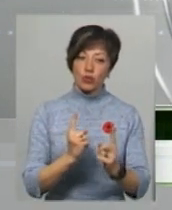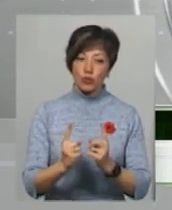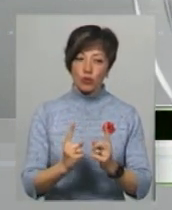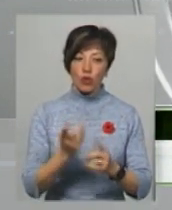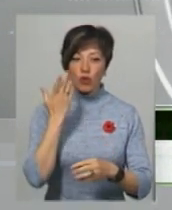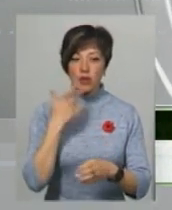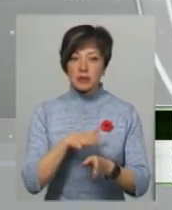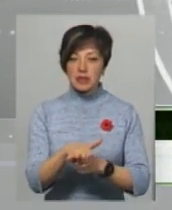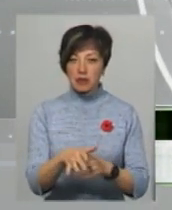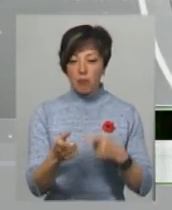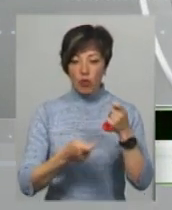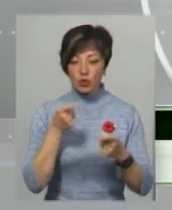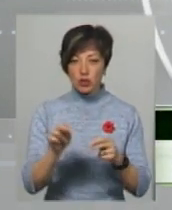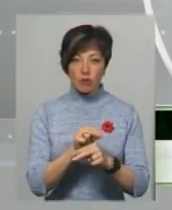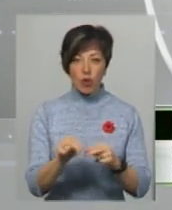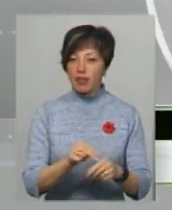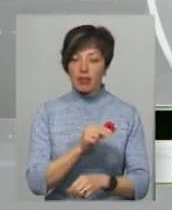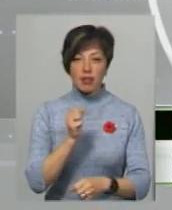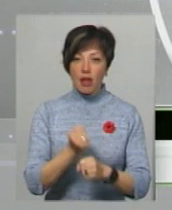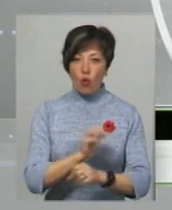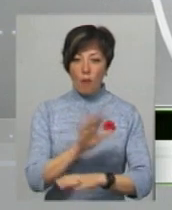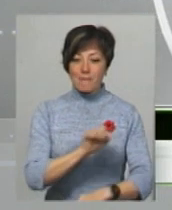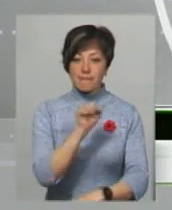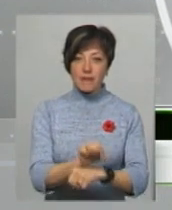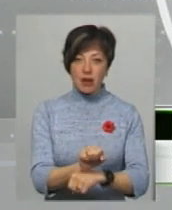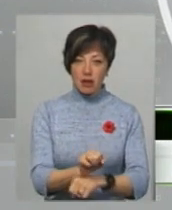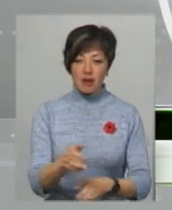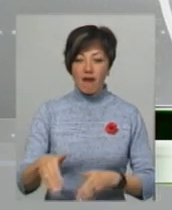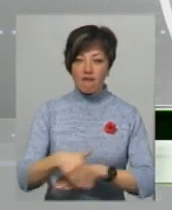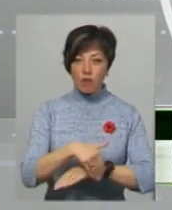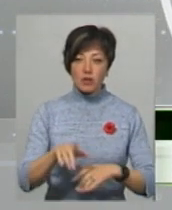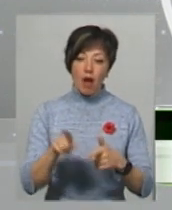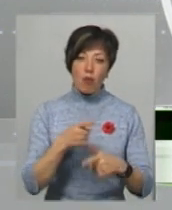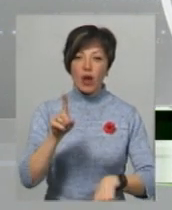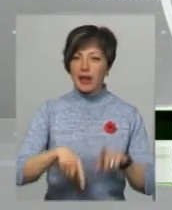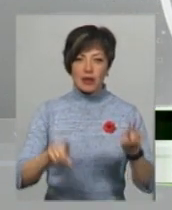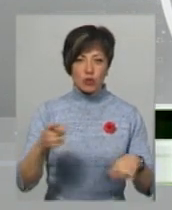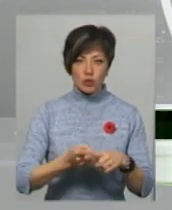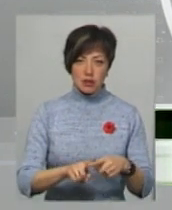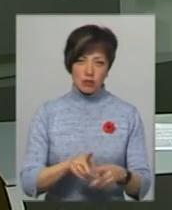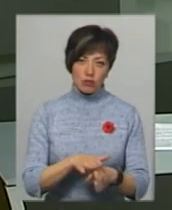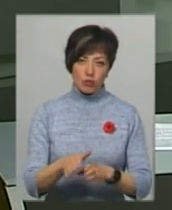поточний ремонт, ми не робимо перекриття вулиць або дуже рідко, надзвичайно рідко це робимо.